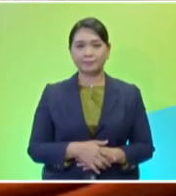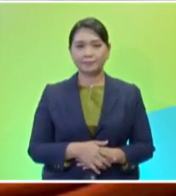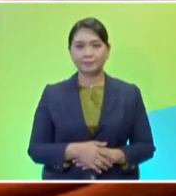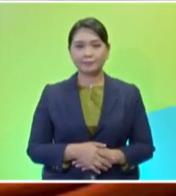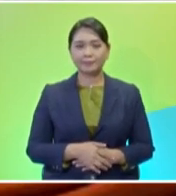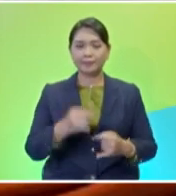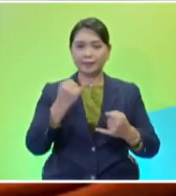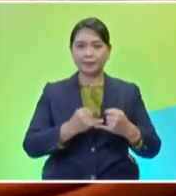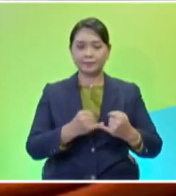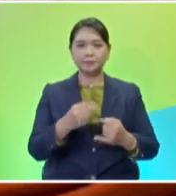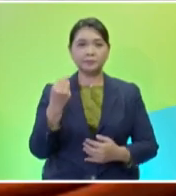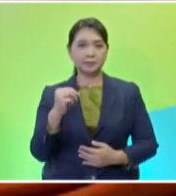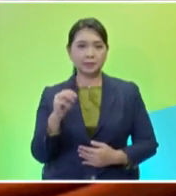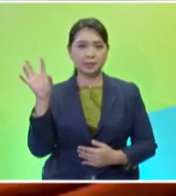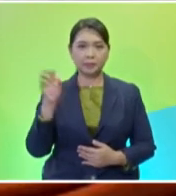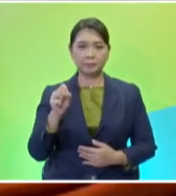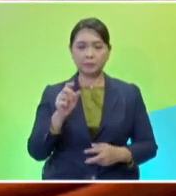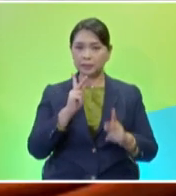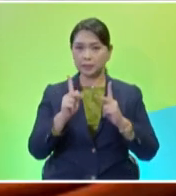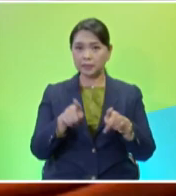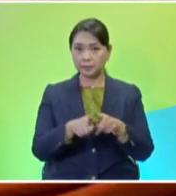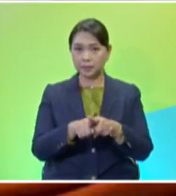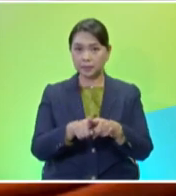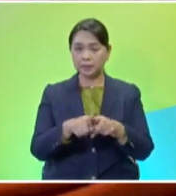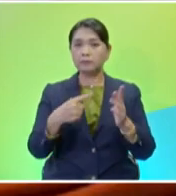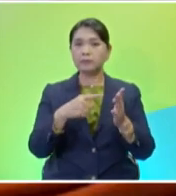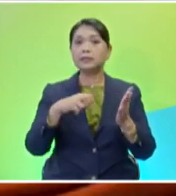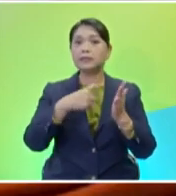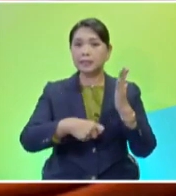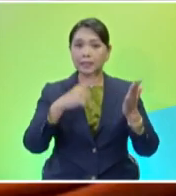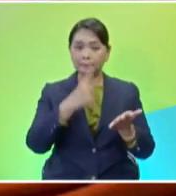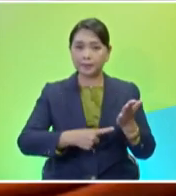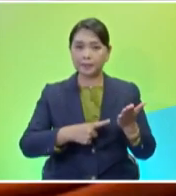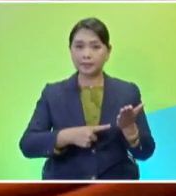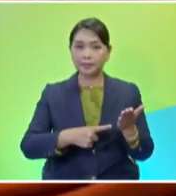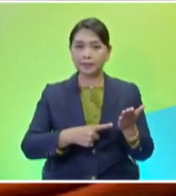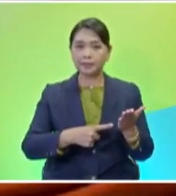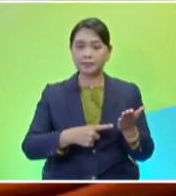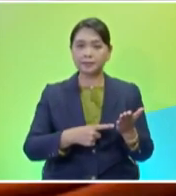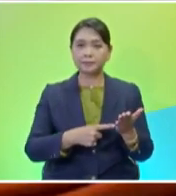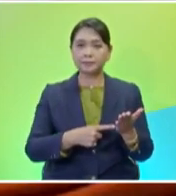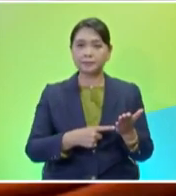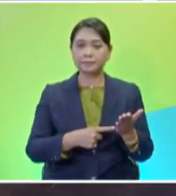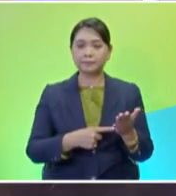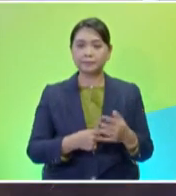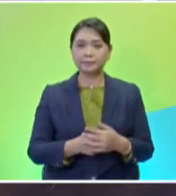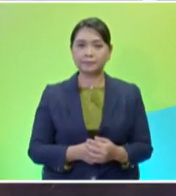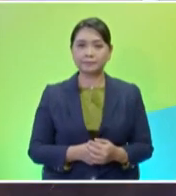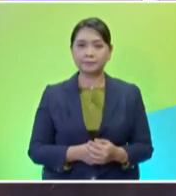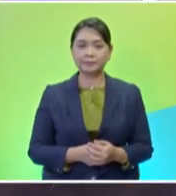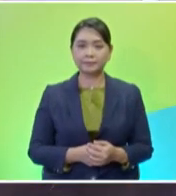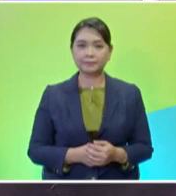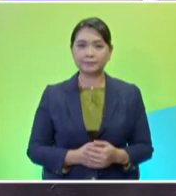Iya akhirnya mereka mencapai kata sepakat untuk bahu-membahu mengadakan majelis tersebut bersatu hati nampaknya kali ini